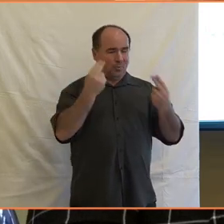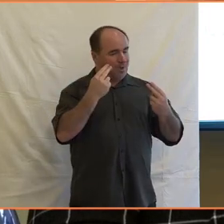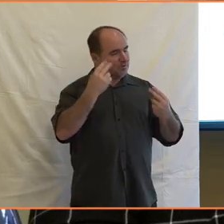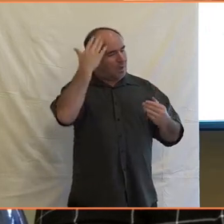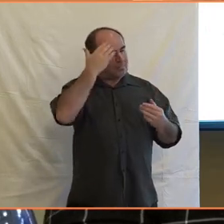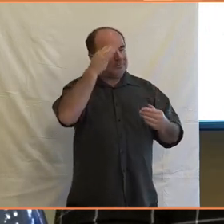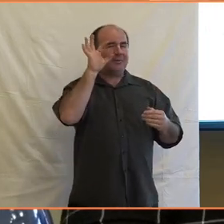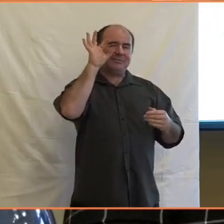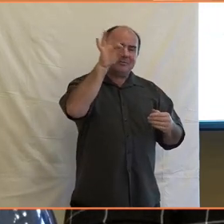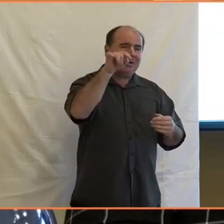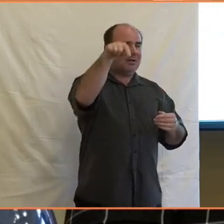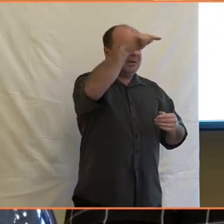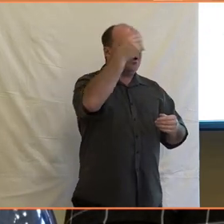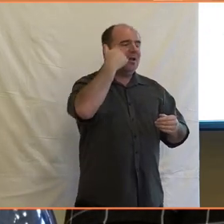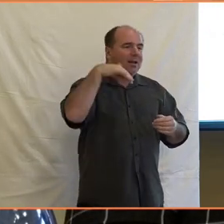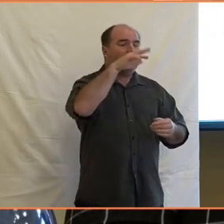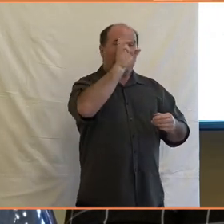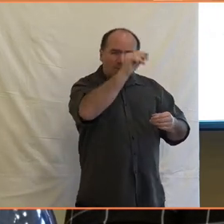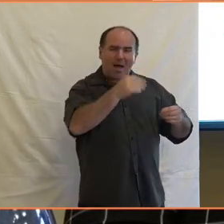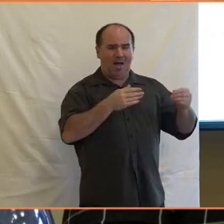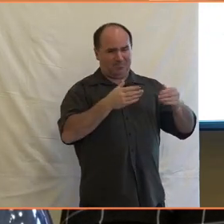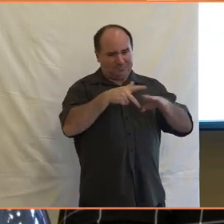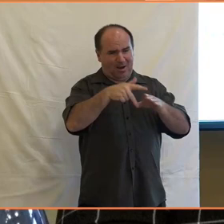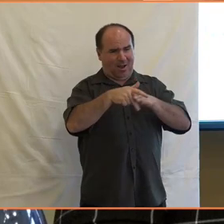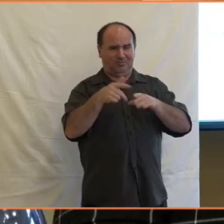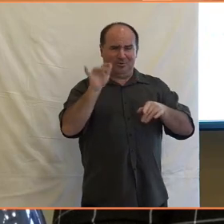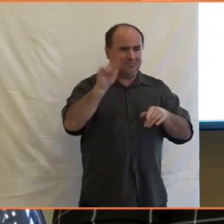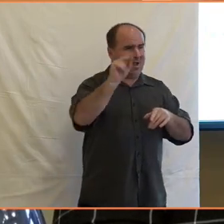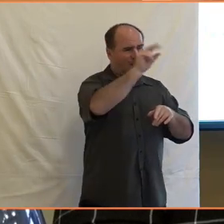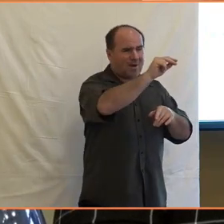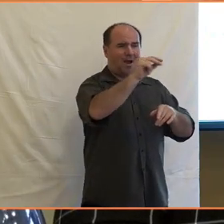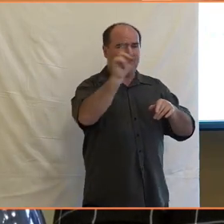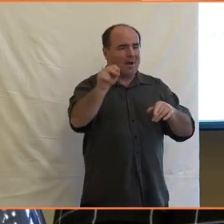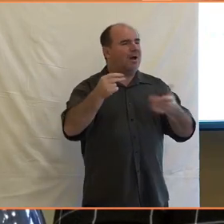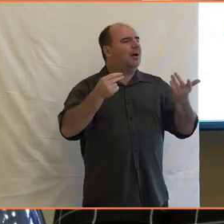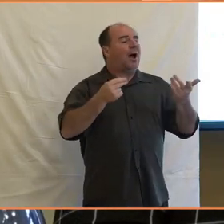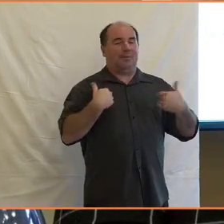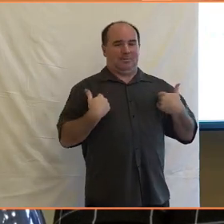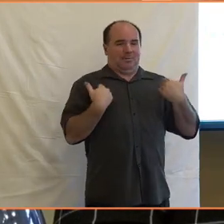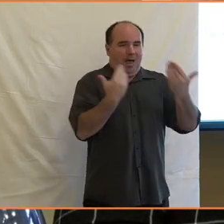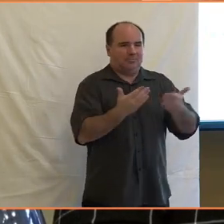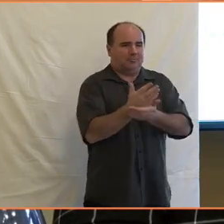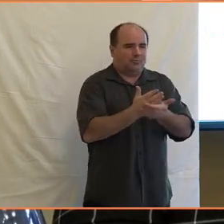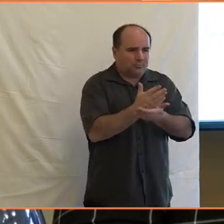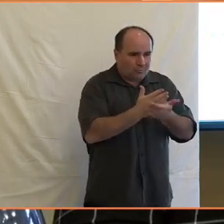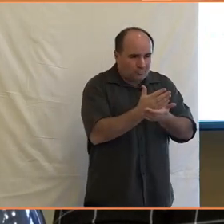nějaký objektivní nebo subjektivní překážky ve využívání těch technologií, zprostředkovat vlastně služby, které jsou